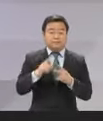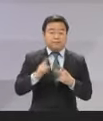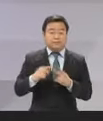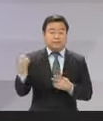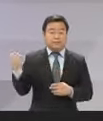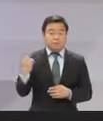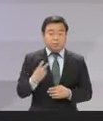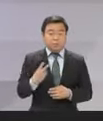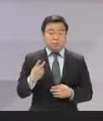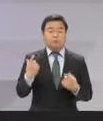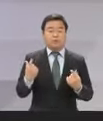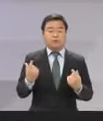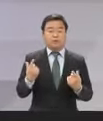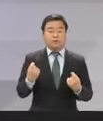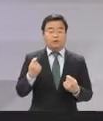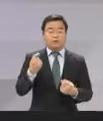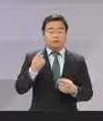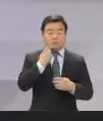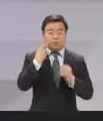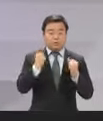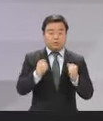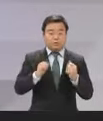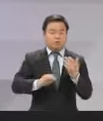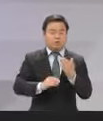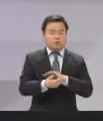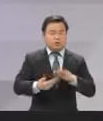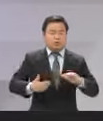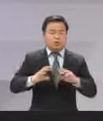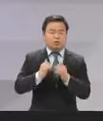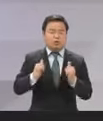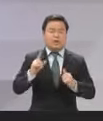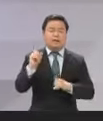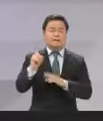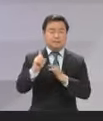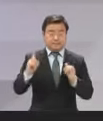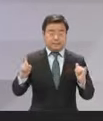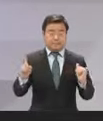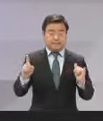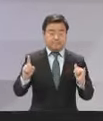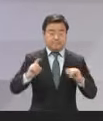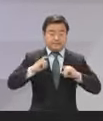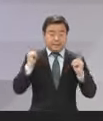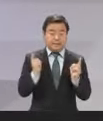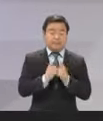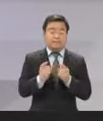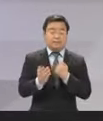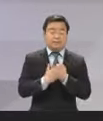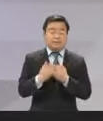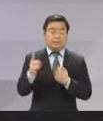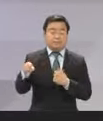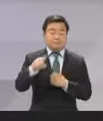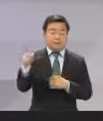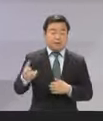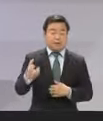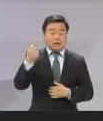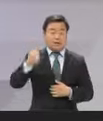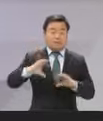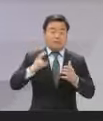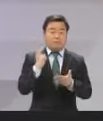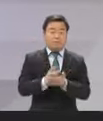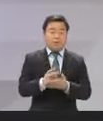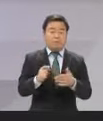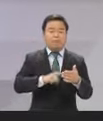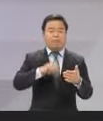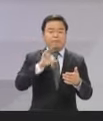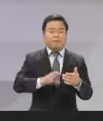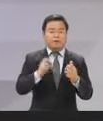어떤 그런 존재이기 이전에 국민이고 또 한 명의 시민이거든요. 예. 그렇다면 분명히 그들도 누릴 수 있는 헌법이라는 울타리 안에